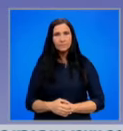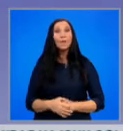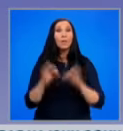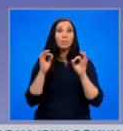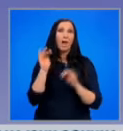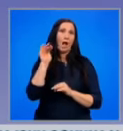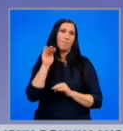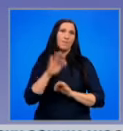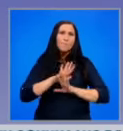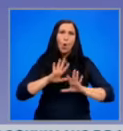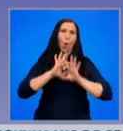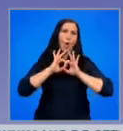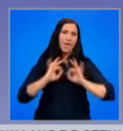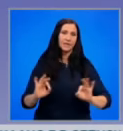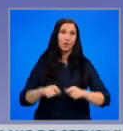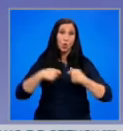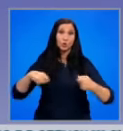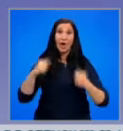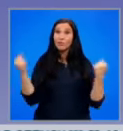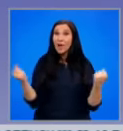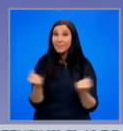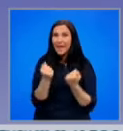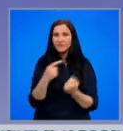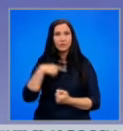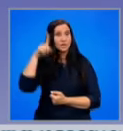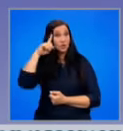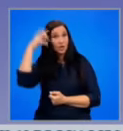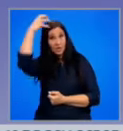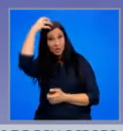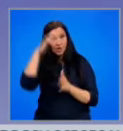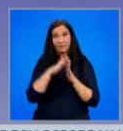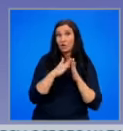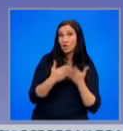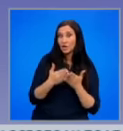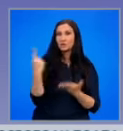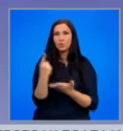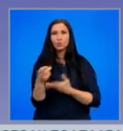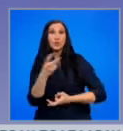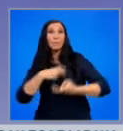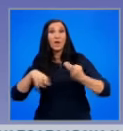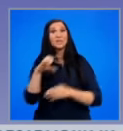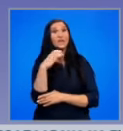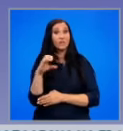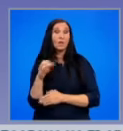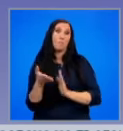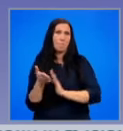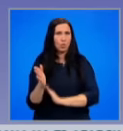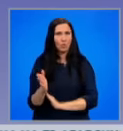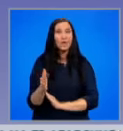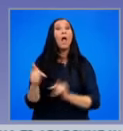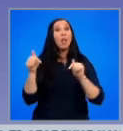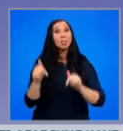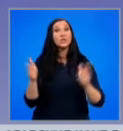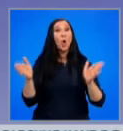Нека бъда много ясен. Удължаването на действието не означава, че държавите членки са длъжни да проверяват сертификатите при пътуване.